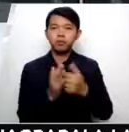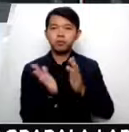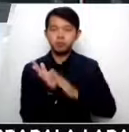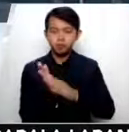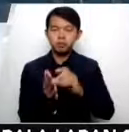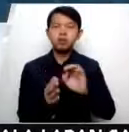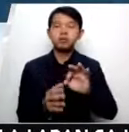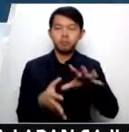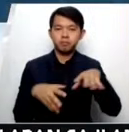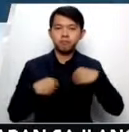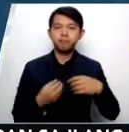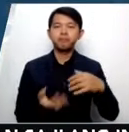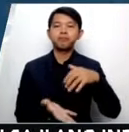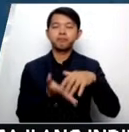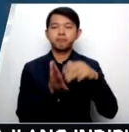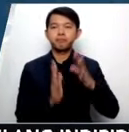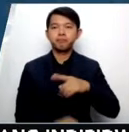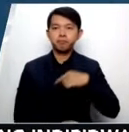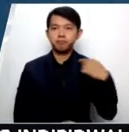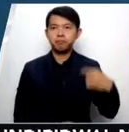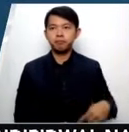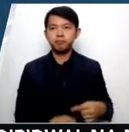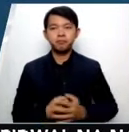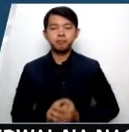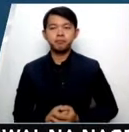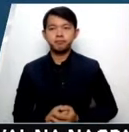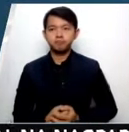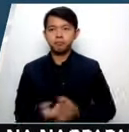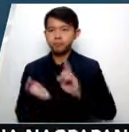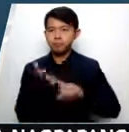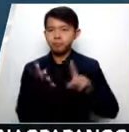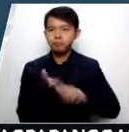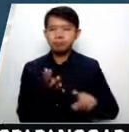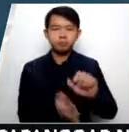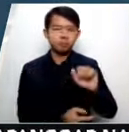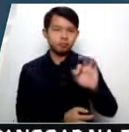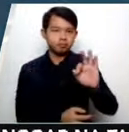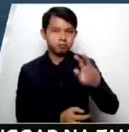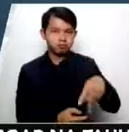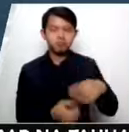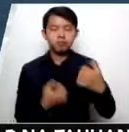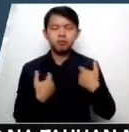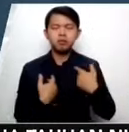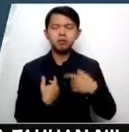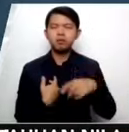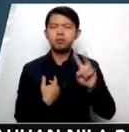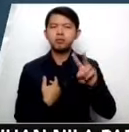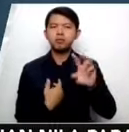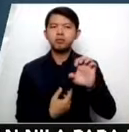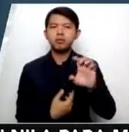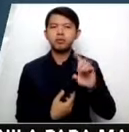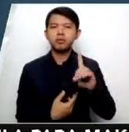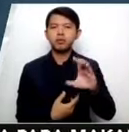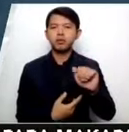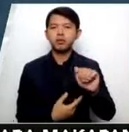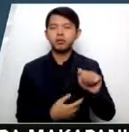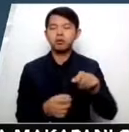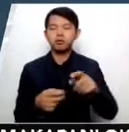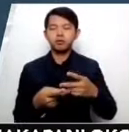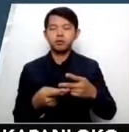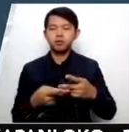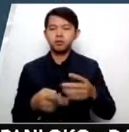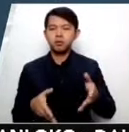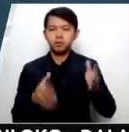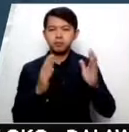AFP lalo na sa Cagayan ang dalawang bagong edc sites kung saan pwedeng magsanay at magpon ng ilang equipment at pasilidad